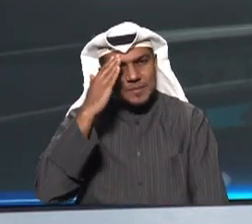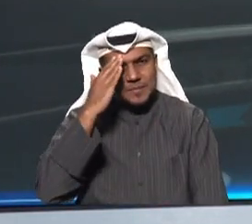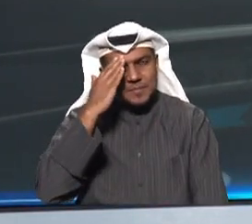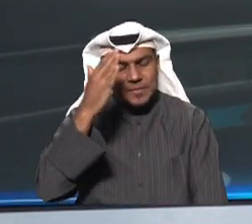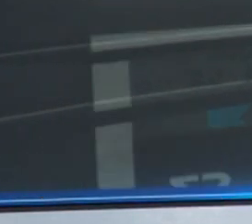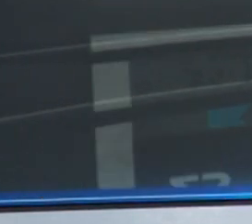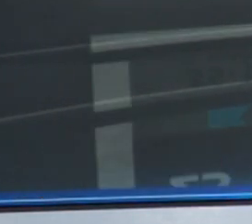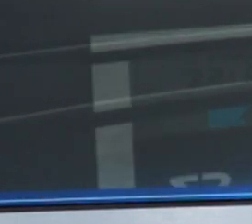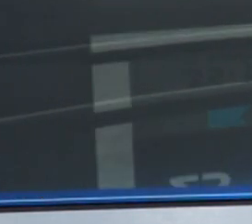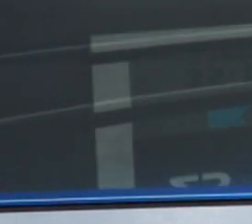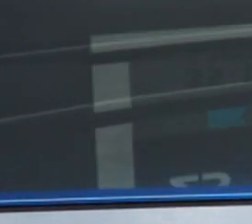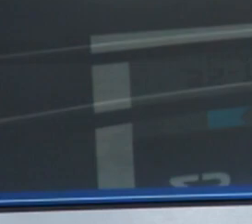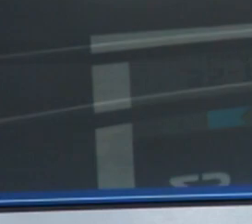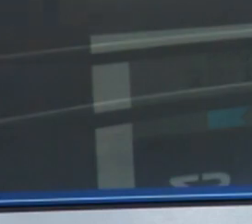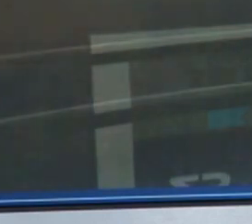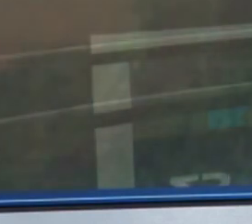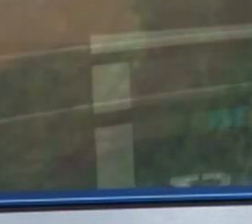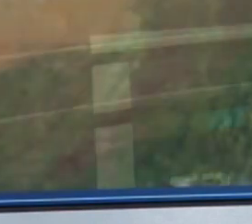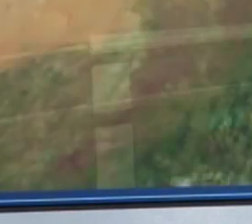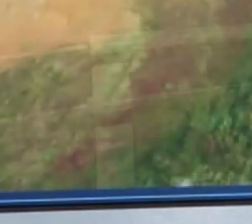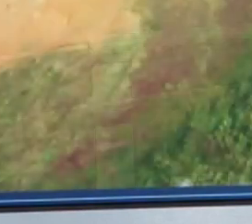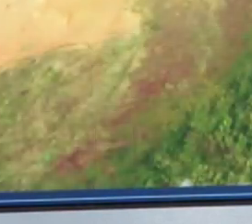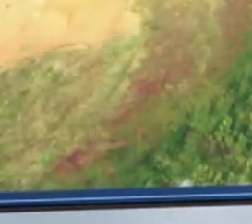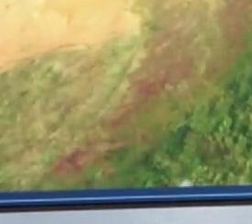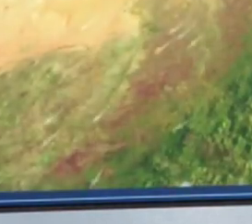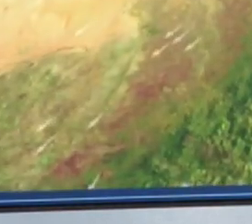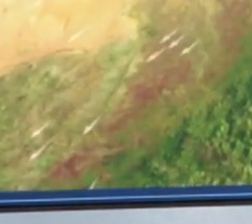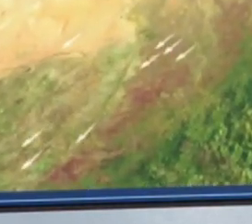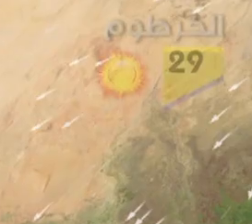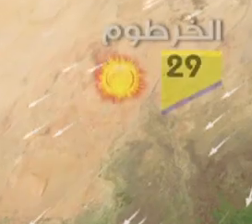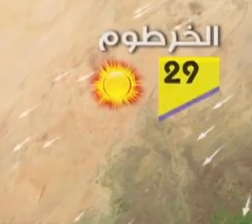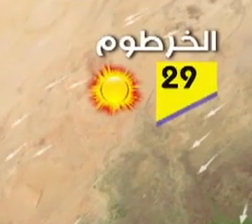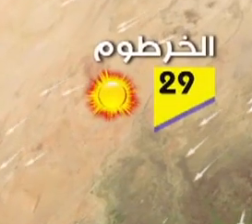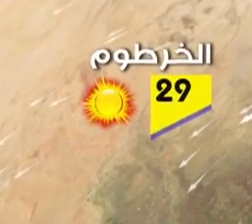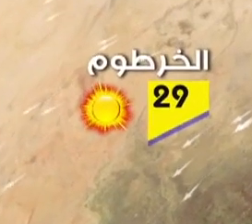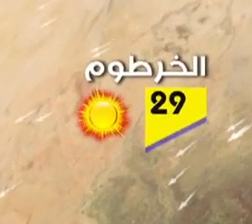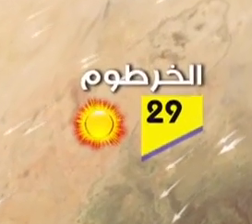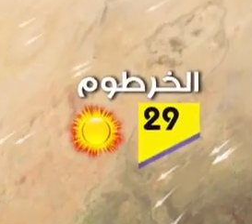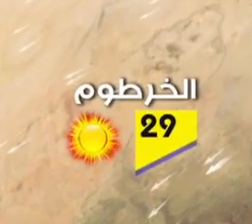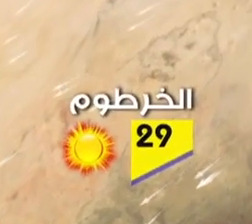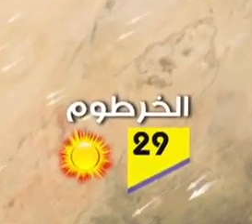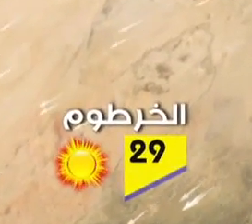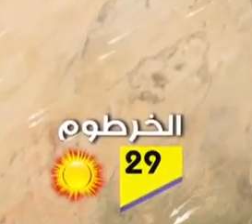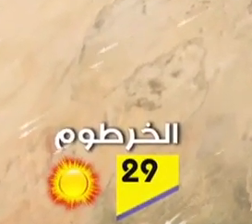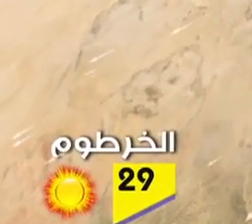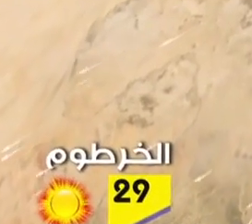نأخذكم في جولة مع درجات الحرارة في بعض العواصم العربية والعالمية. We'll be right back.